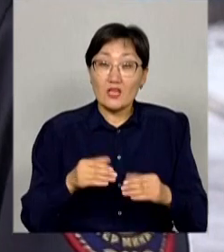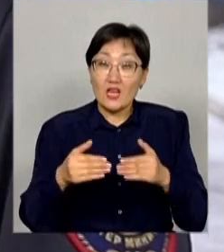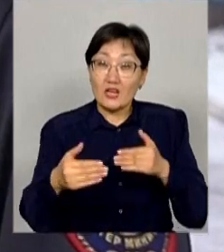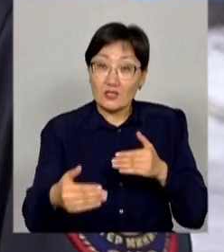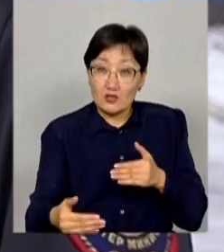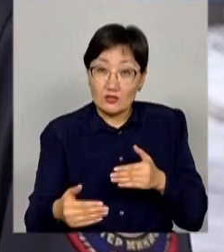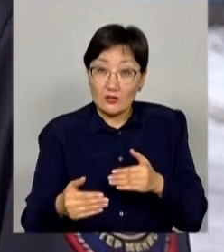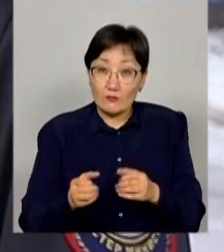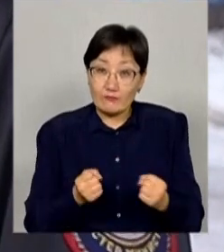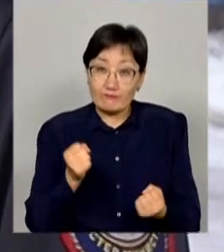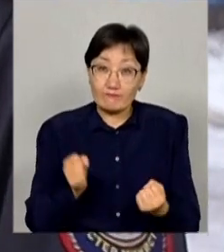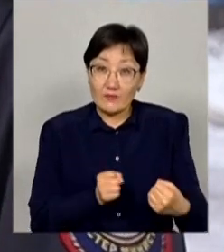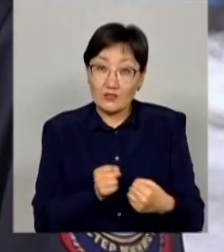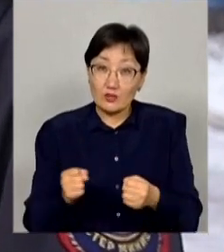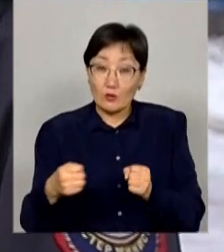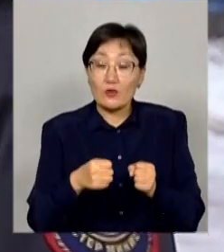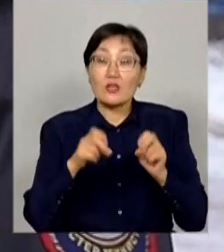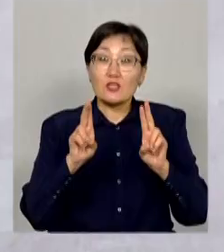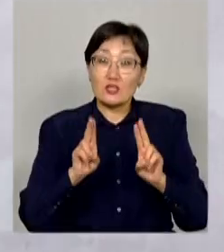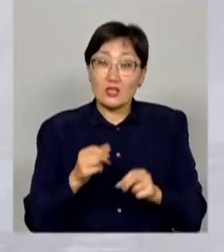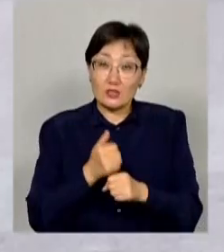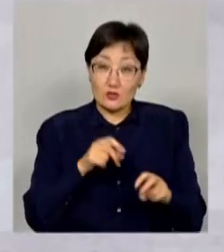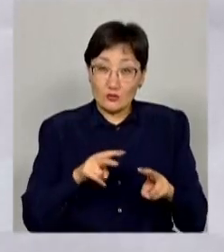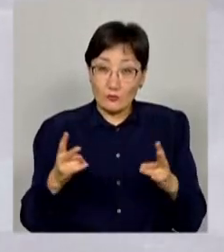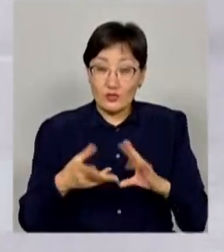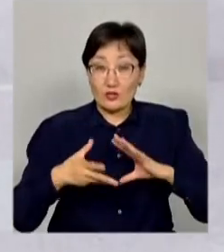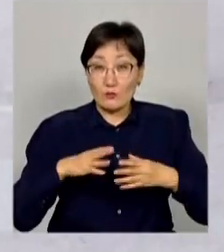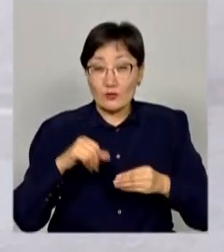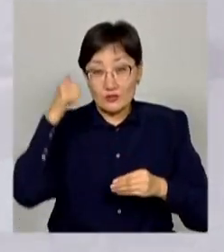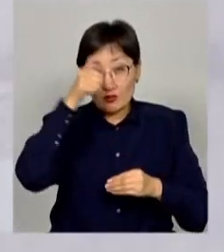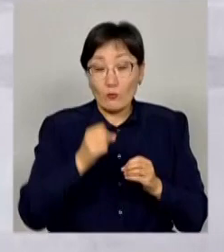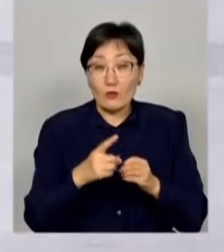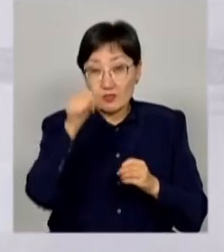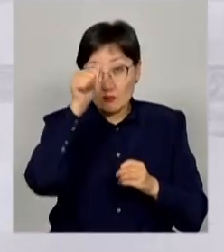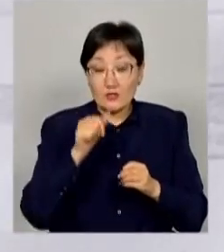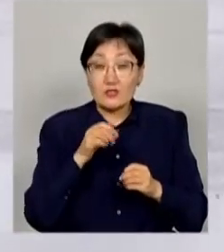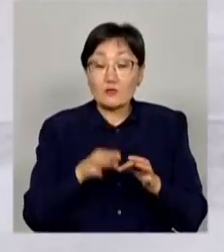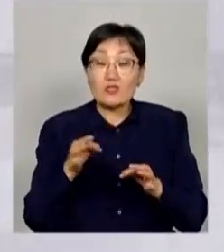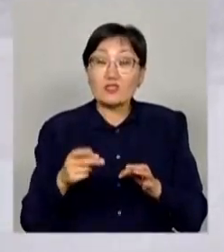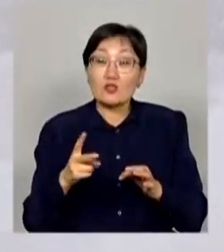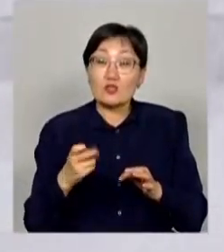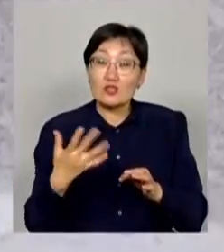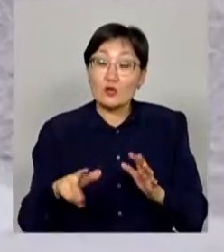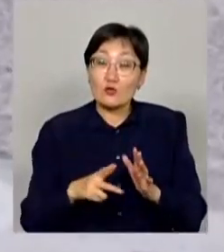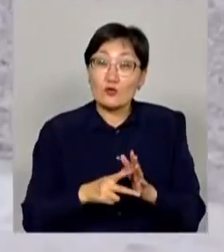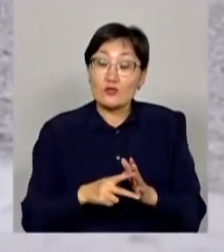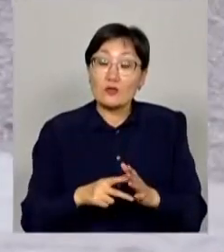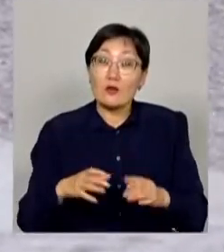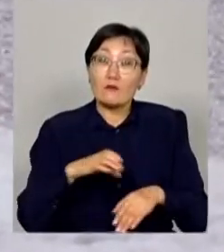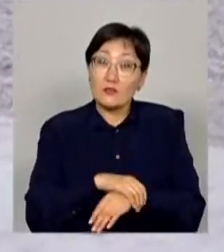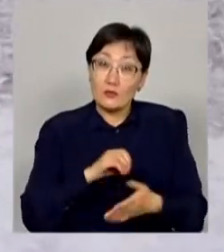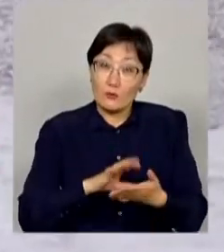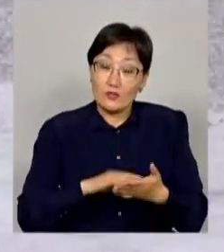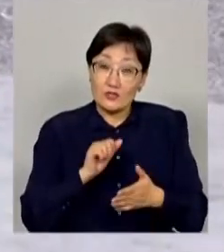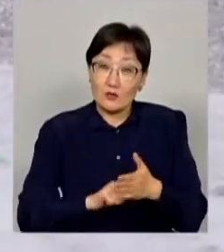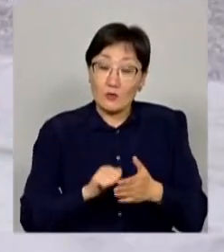пен маневр жасау ережелерін қатаң сақтау қажет. Жалпы биылғы жылдың 11 айында облыста 258 жол көлік оқиғасы тіркелді.